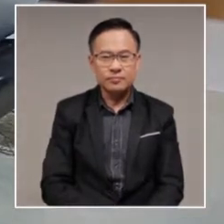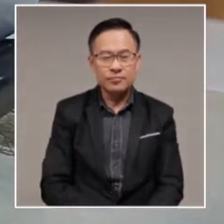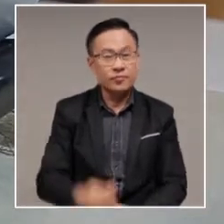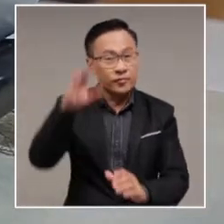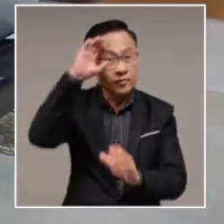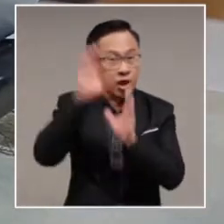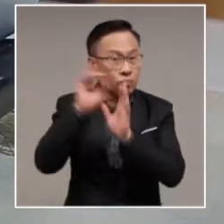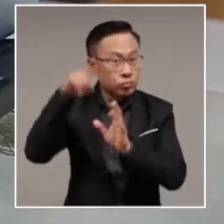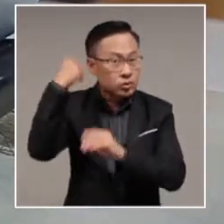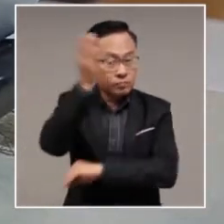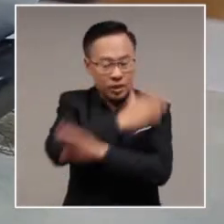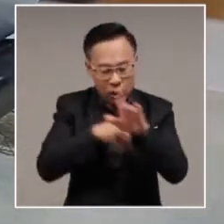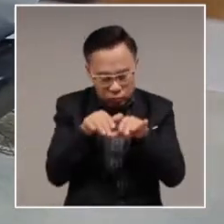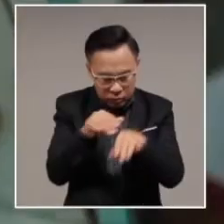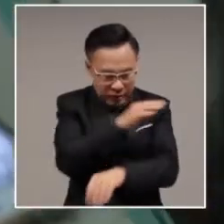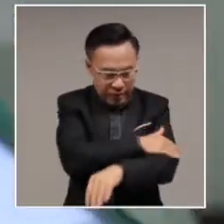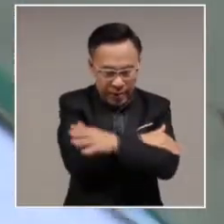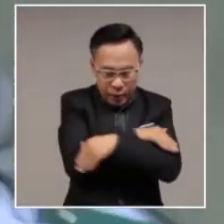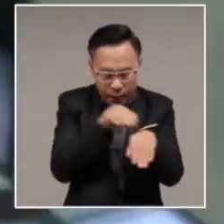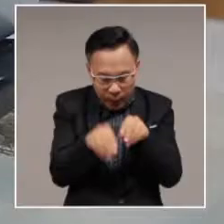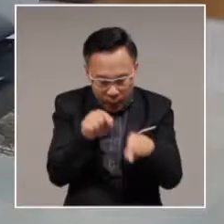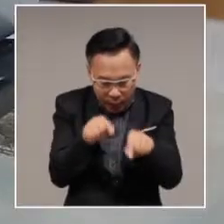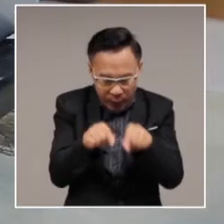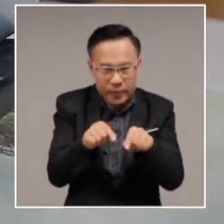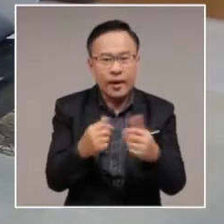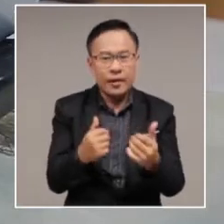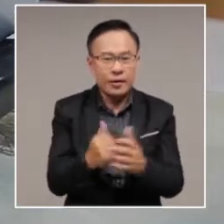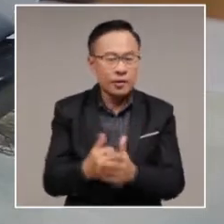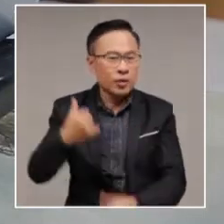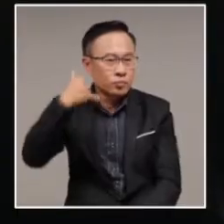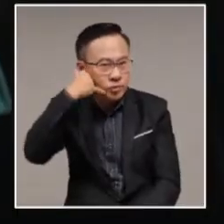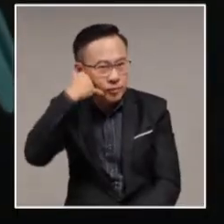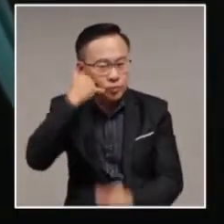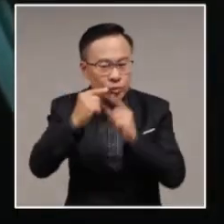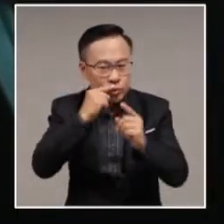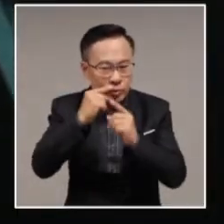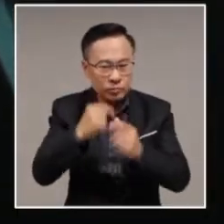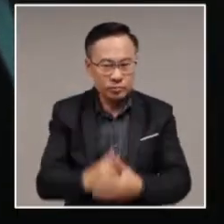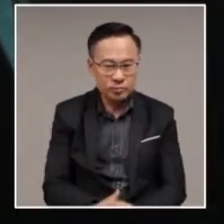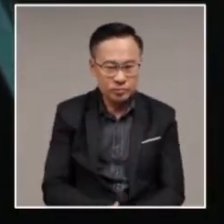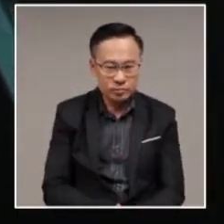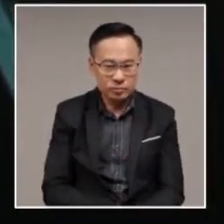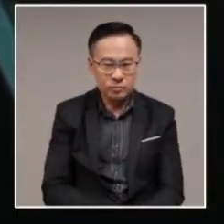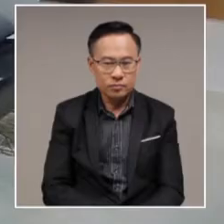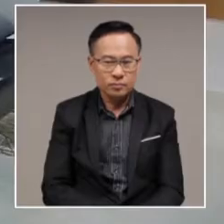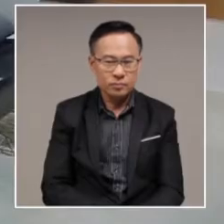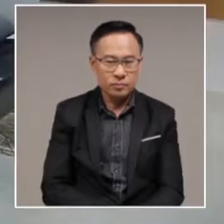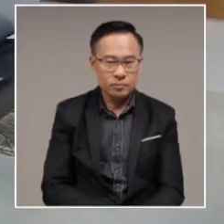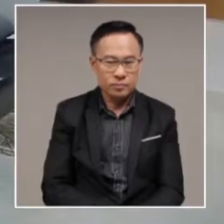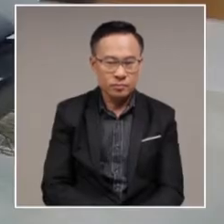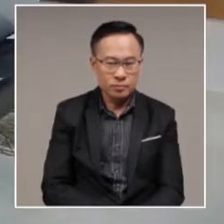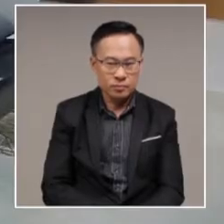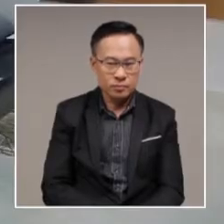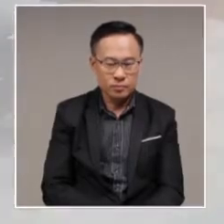ภาพพี่นุ้ยใช้แขนที่ขาดด้วนพิมพ์งานในโน้ตบุ๊กภาพพี่นุ้ยรับโทรศัพท ์ใกล้จะเสร็จแล้วค่ะ